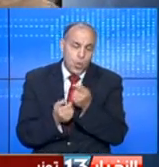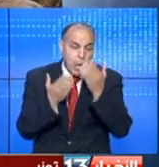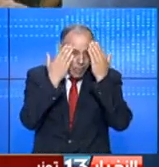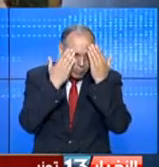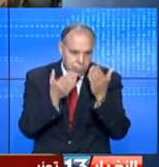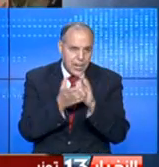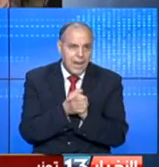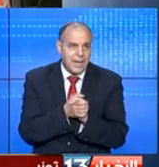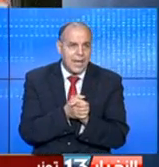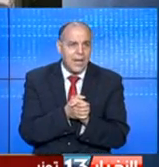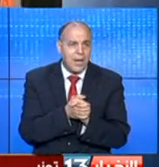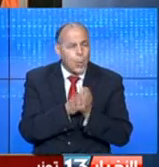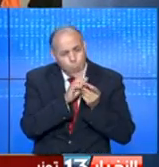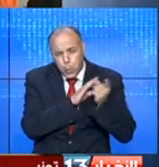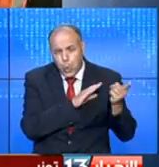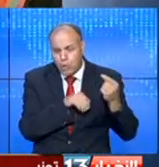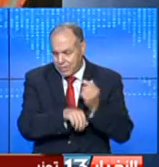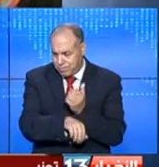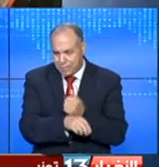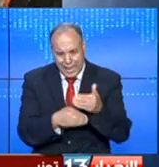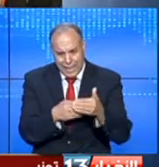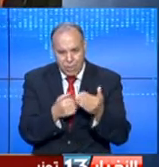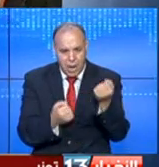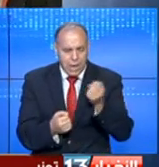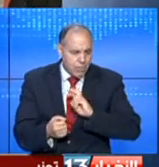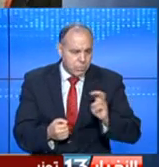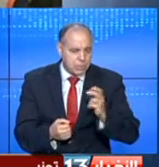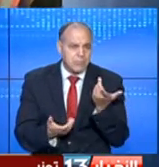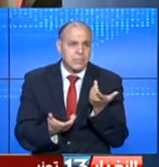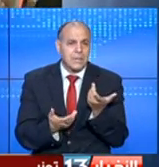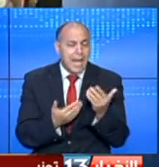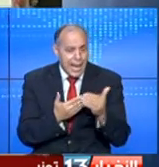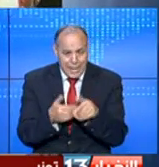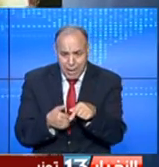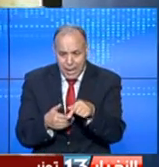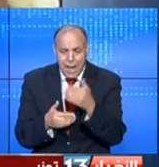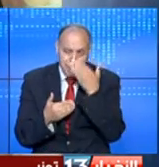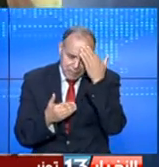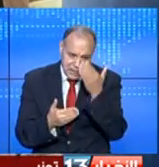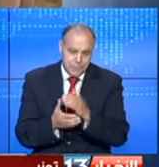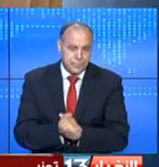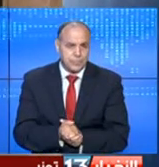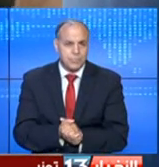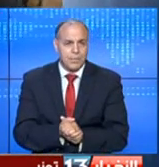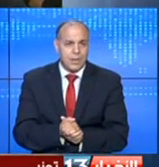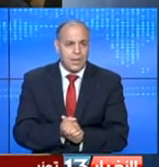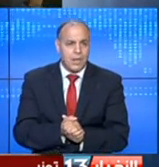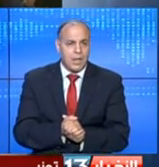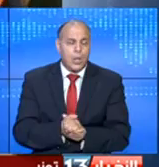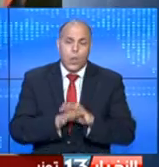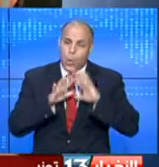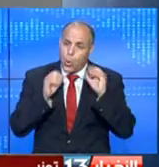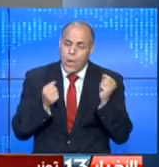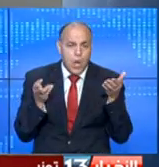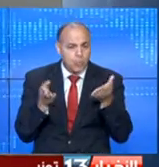والديهم، احنا ناس كبار ما نقدوش السموشات والكراهب المشي والجاي، يقربونا هنا يرحم والديهم. حتى هي زادة كلها